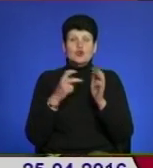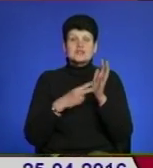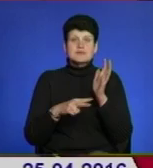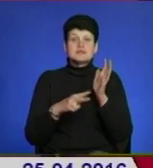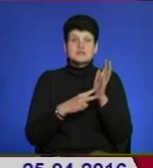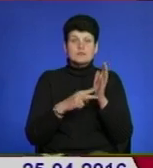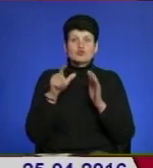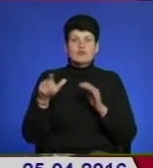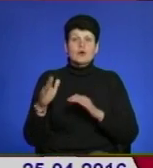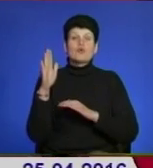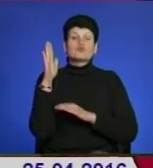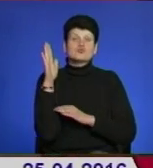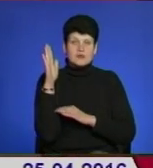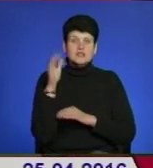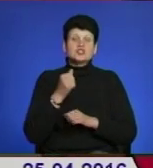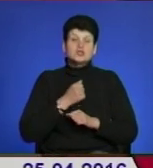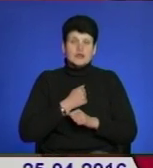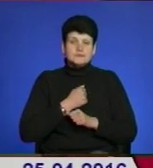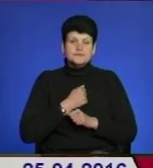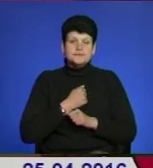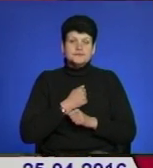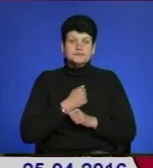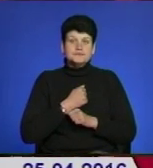чоловік тільки проголосували. На превеликий жаль,